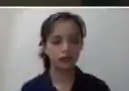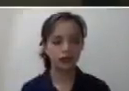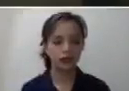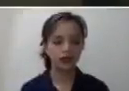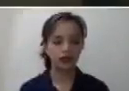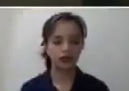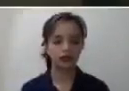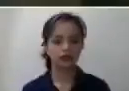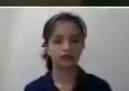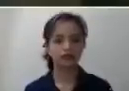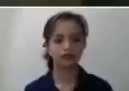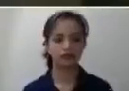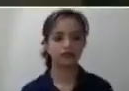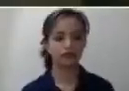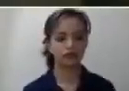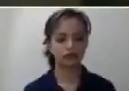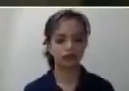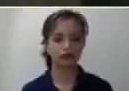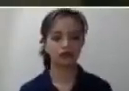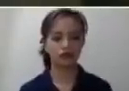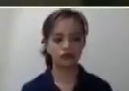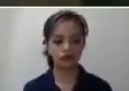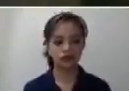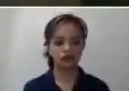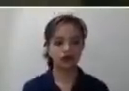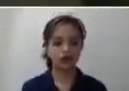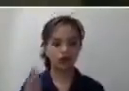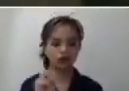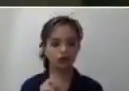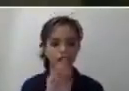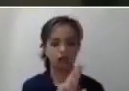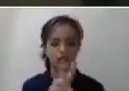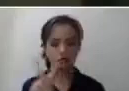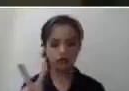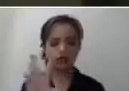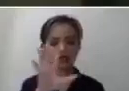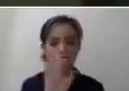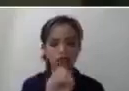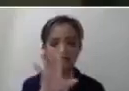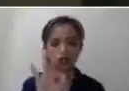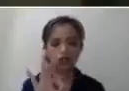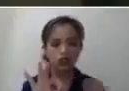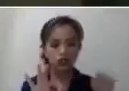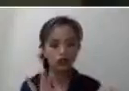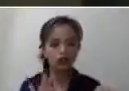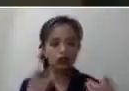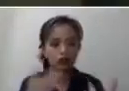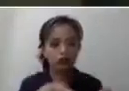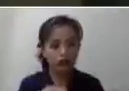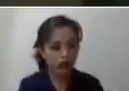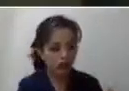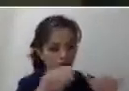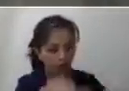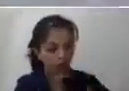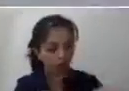mga tanggapan na nabanggit ng senador. Si Mika Hoson sa detalye ng balita.